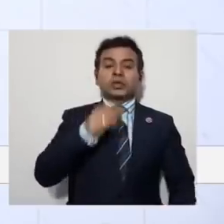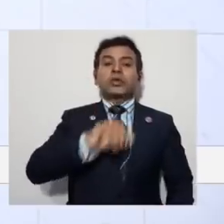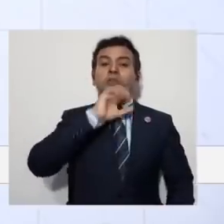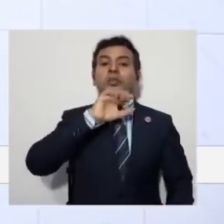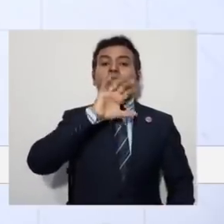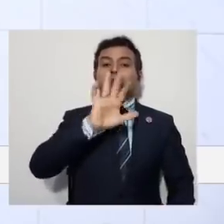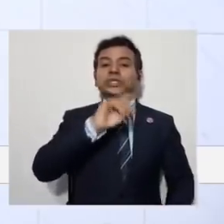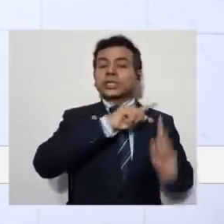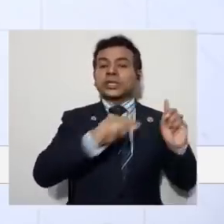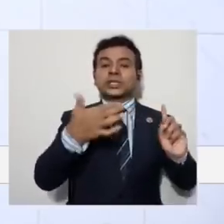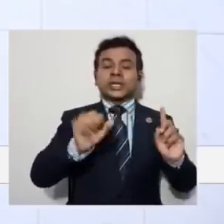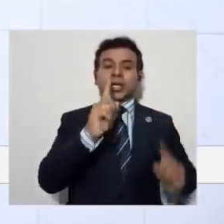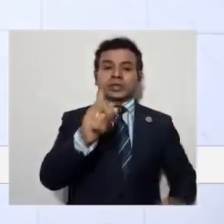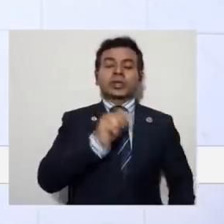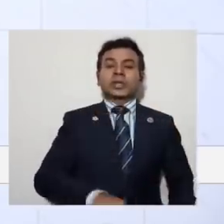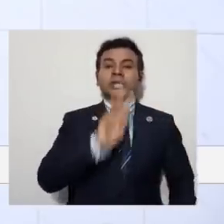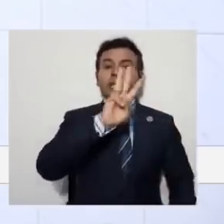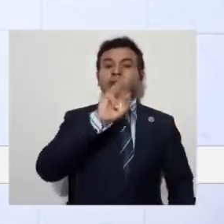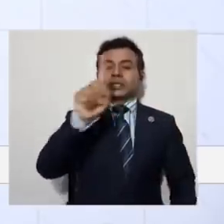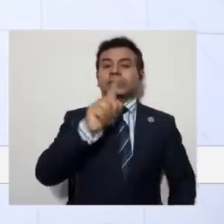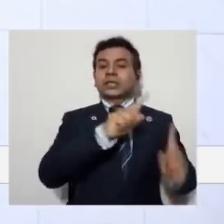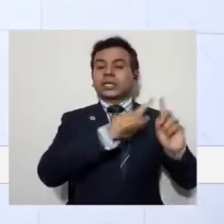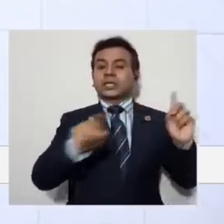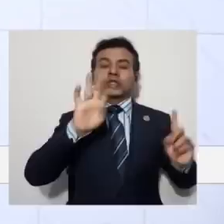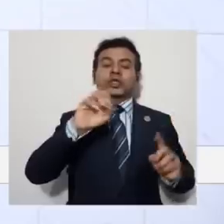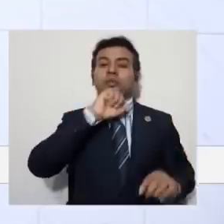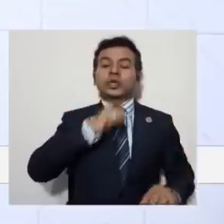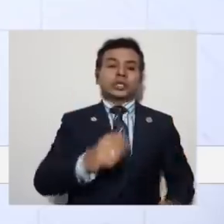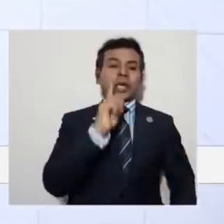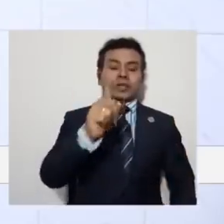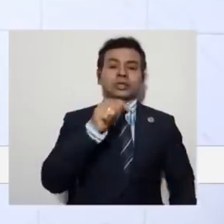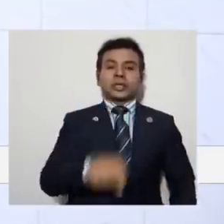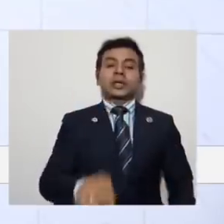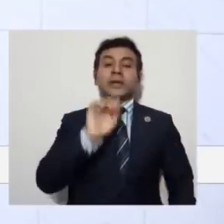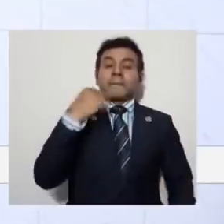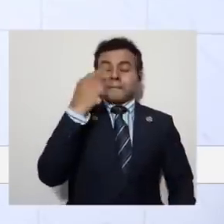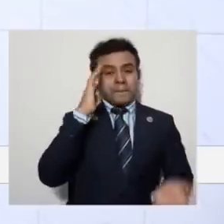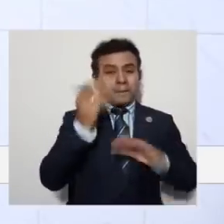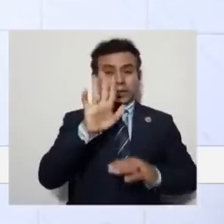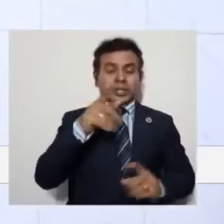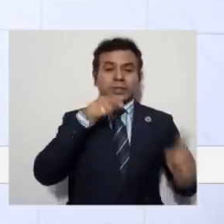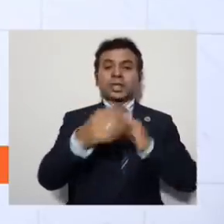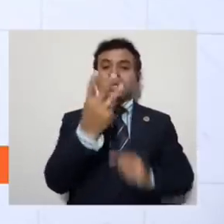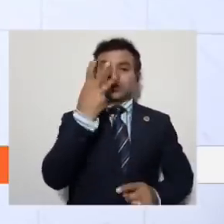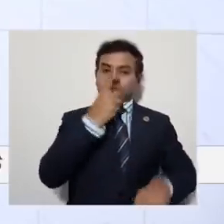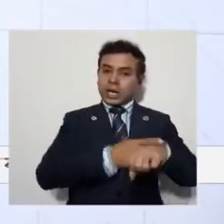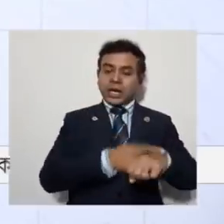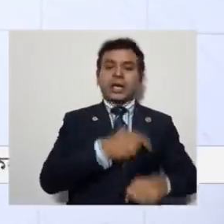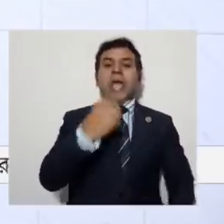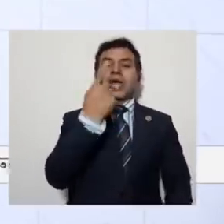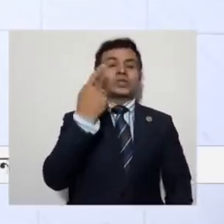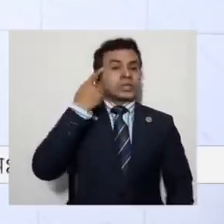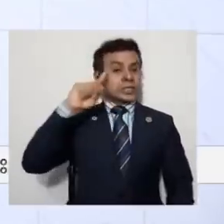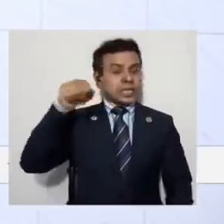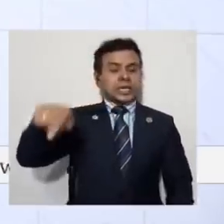বিভাজনে দেখা যায় যে 60-3 জন, 50-60 জন, এবং 31-40 বছর বয়সের মধ্যে 1 জন।